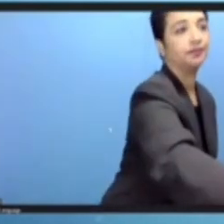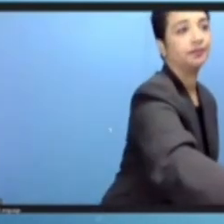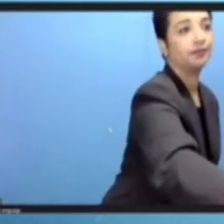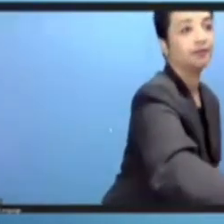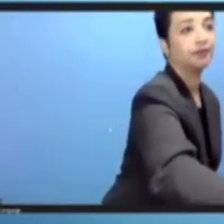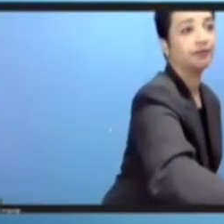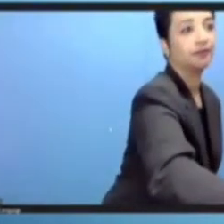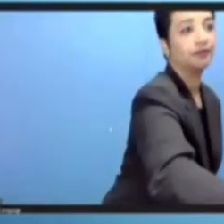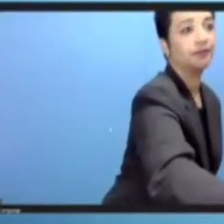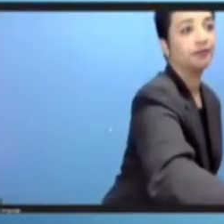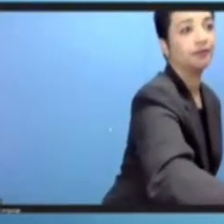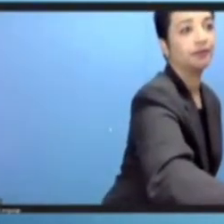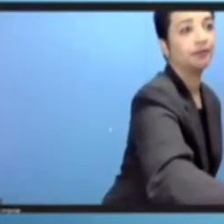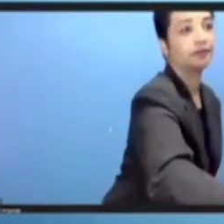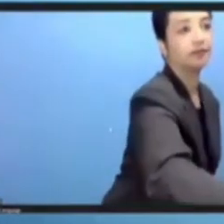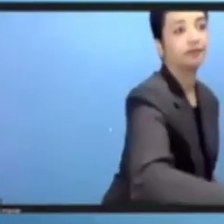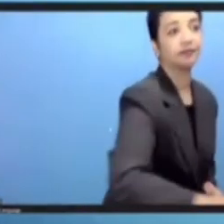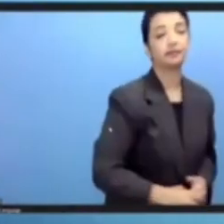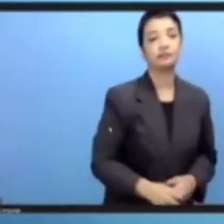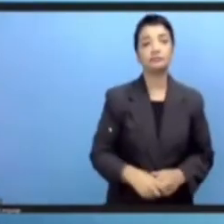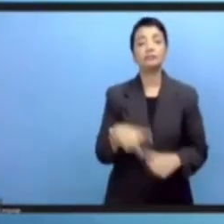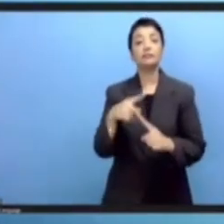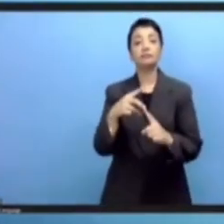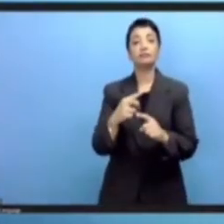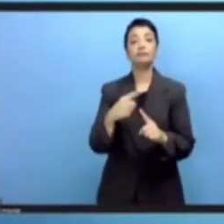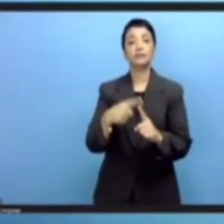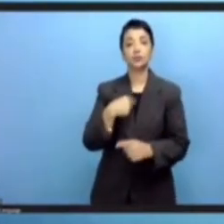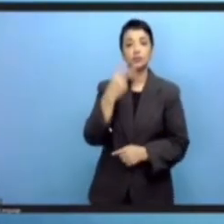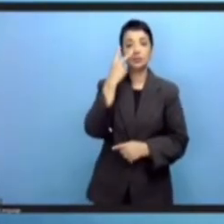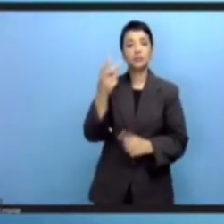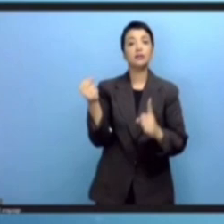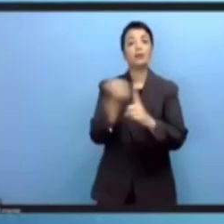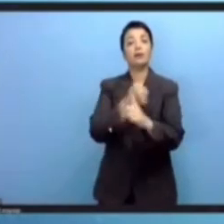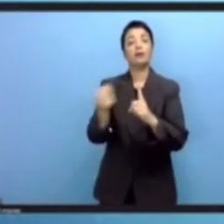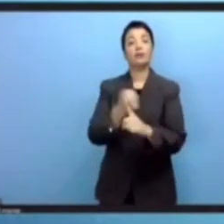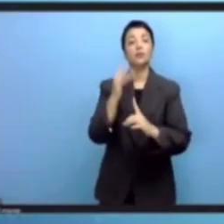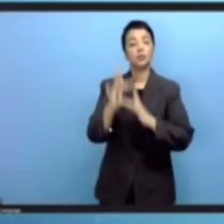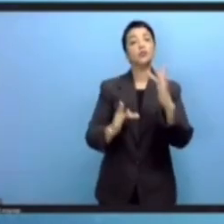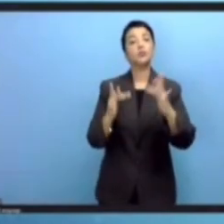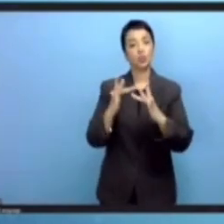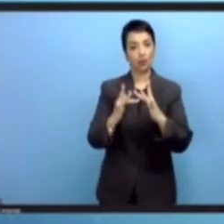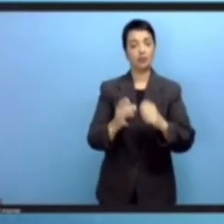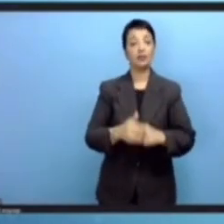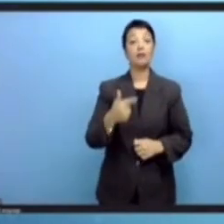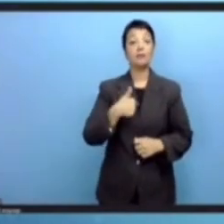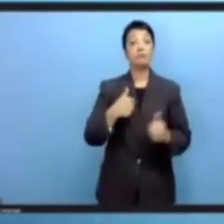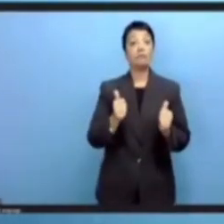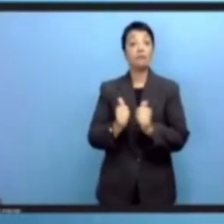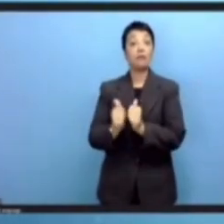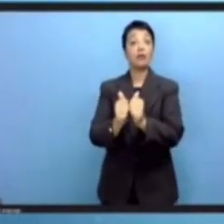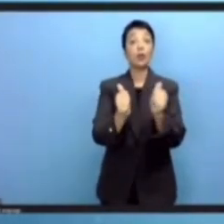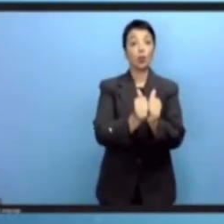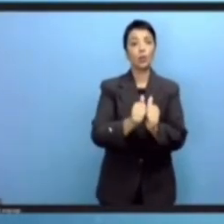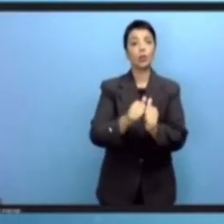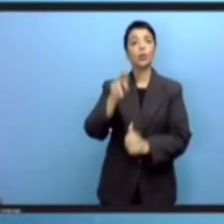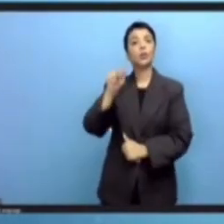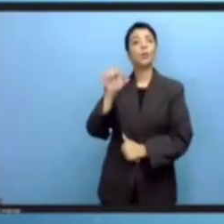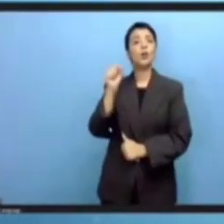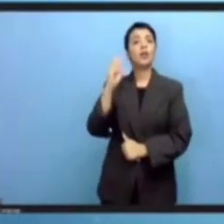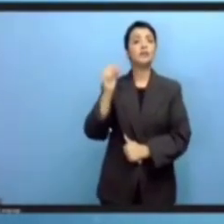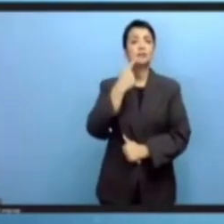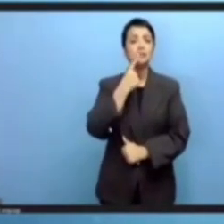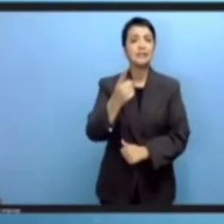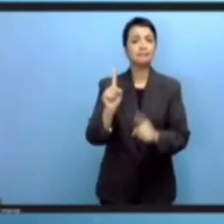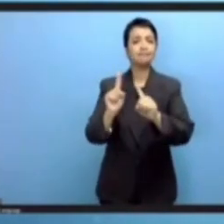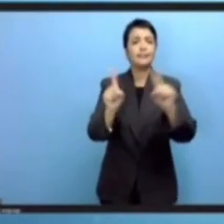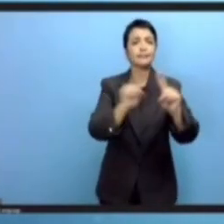aussi des abus que l'on constate aussi en ligne. Je crois que mon collègue de l'UNESCO a